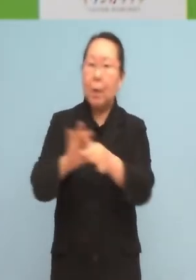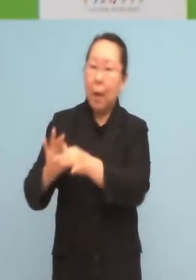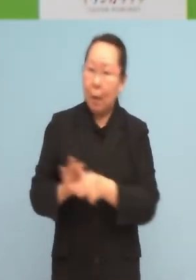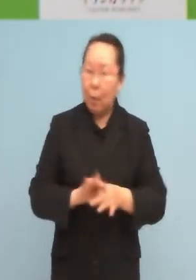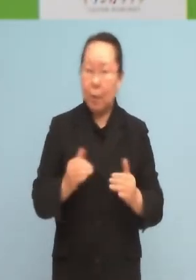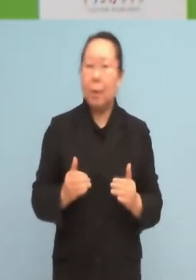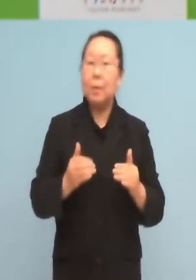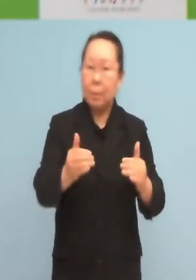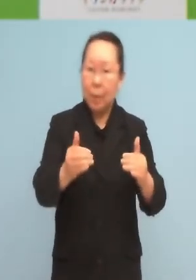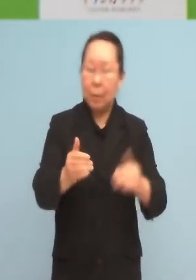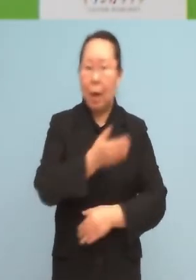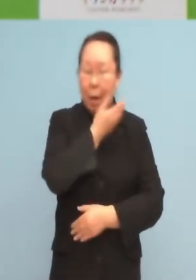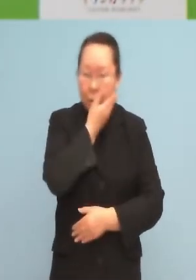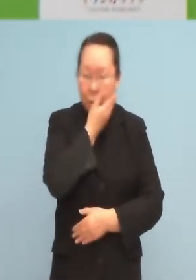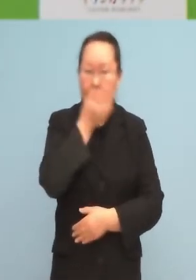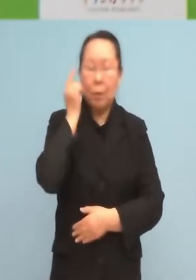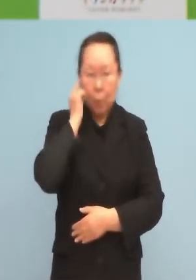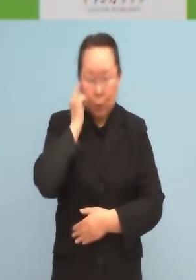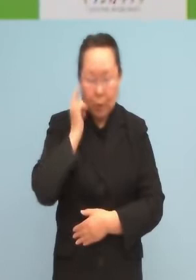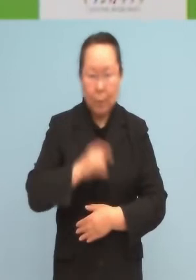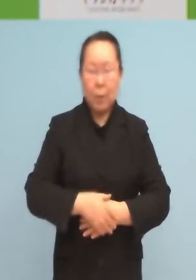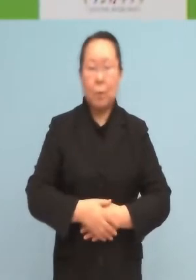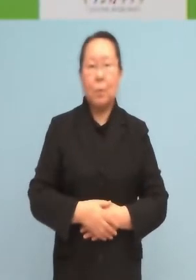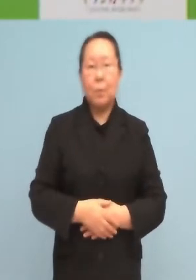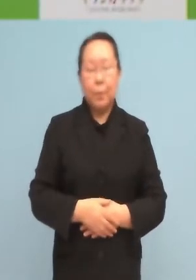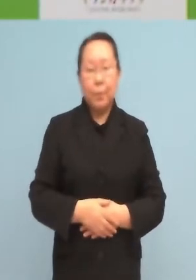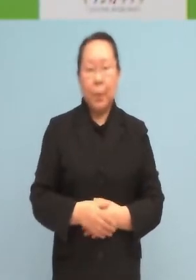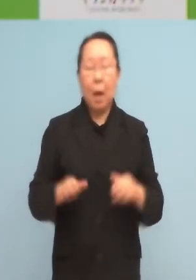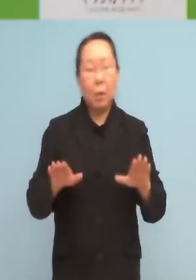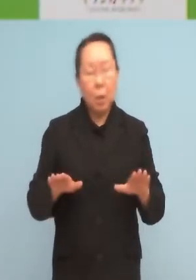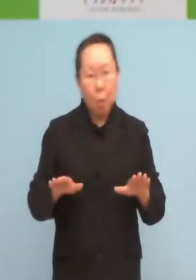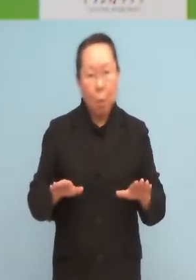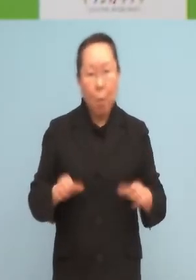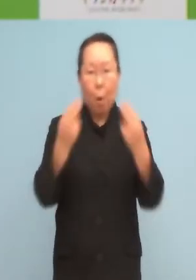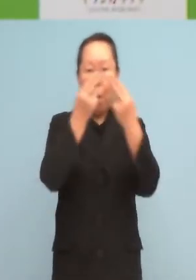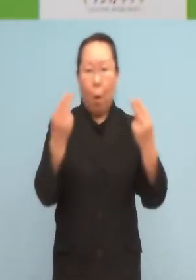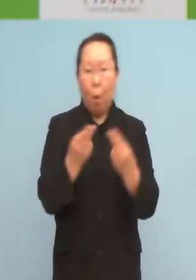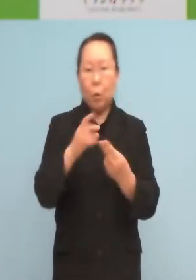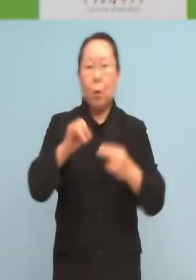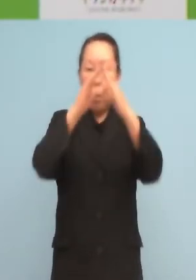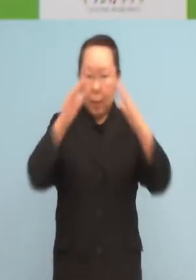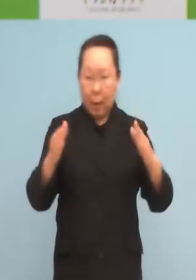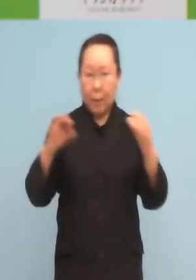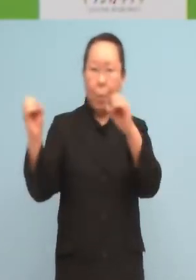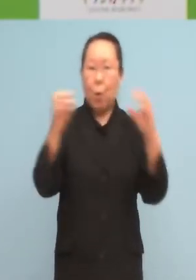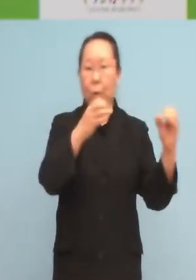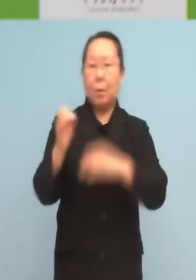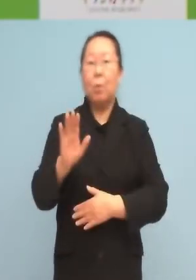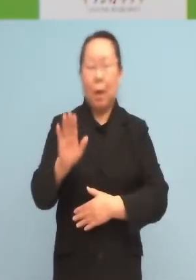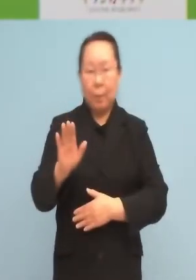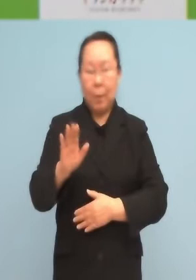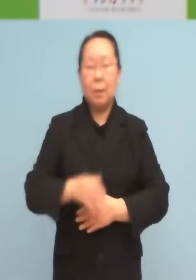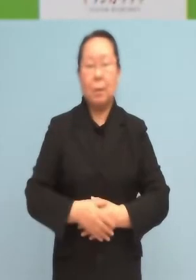らやっていくことが何より重要だと思っているところでありまして、まあ、今日も道議会でのご議論もいただいたわけでありますが、そ